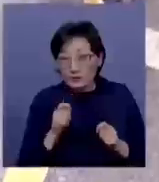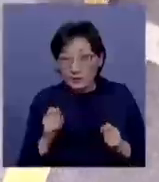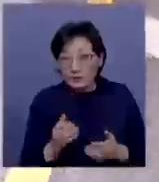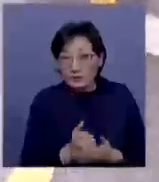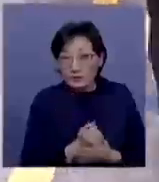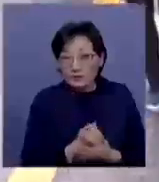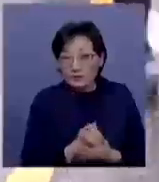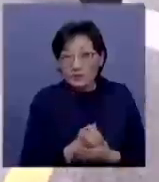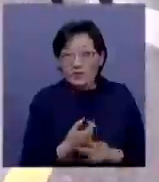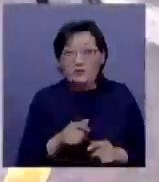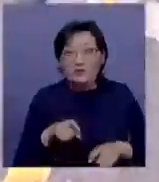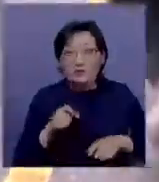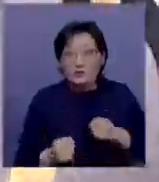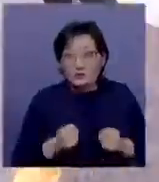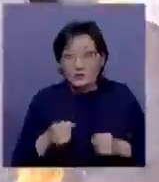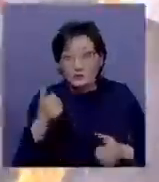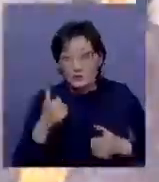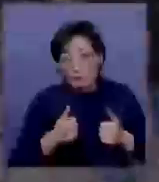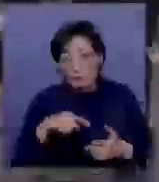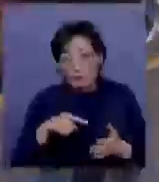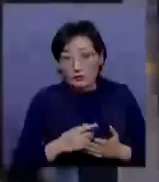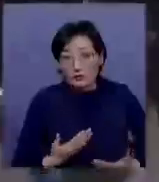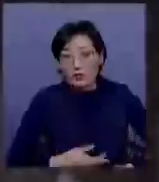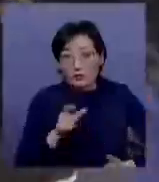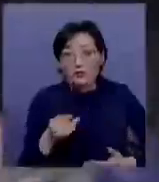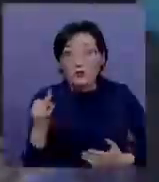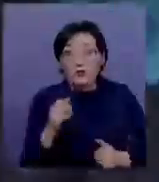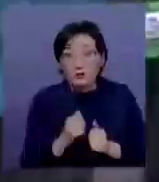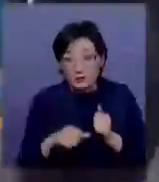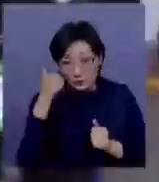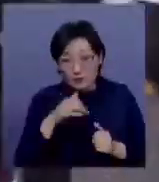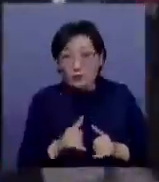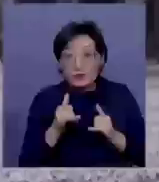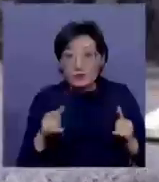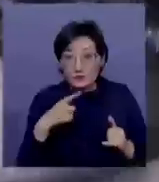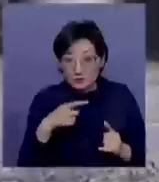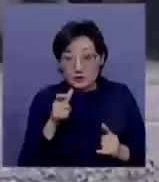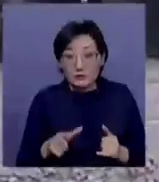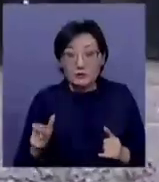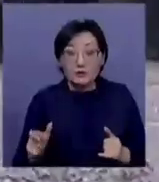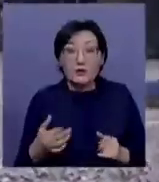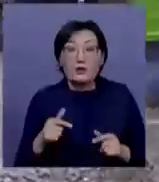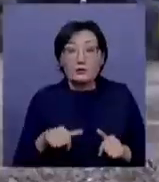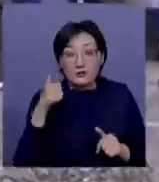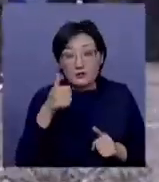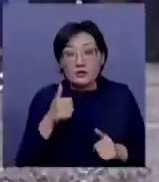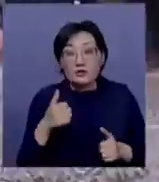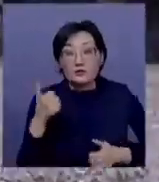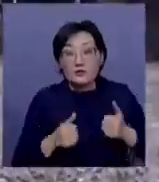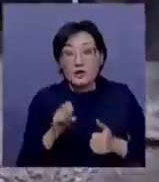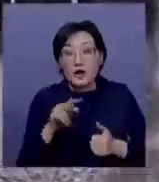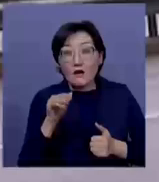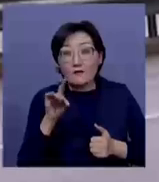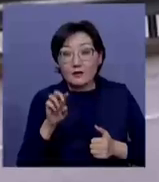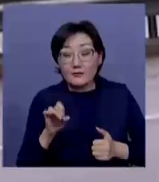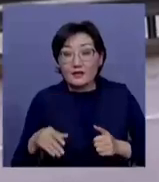өзара бөлісті. Жүгіру спортына қала тұрғындарының қызығушылығы жыл санап артып келеді, дейді ұйымдастырушылар. Биылғы жарыс Әл-Фараби